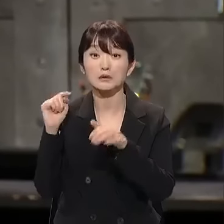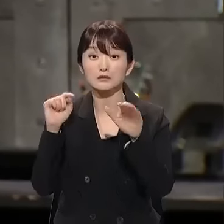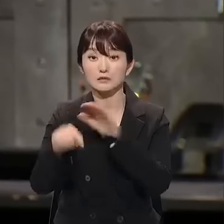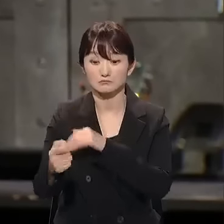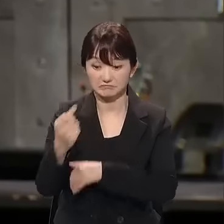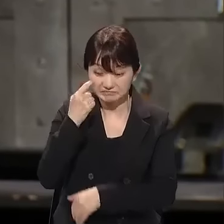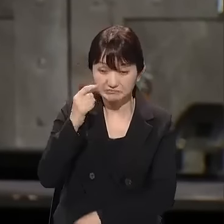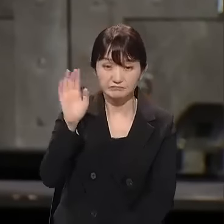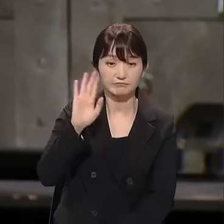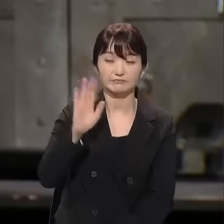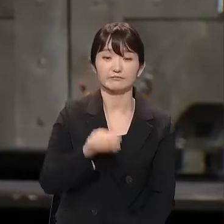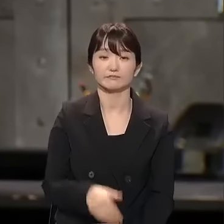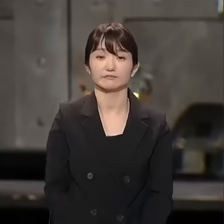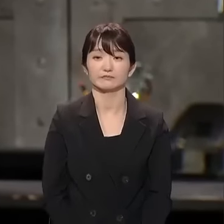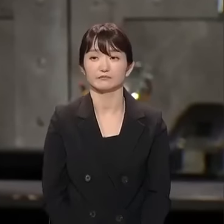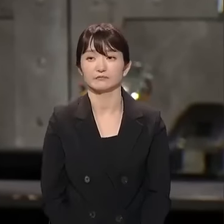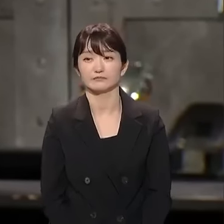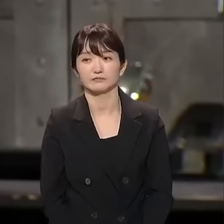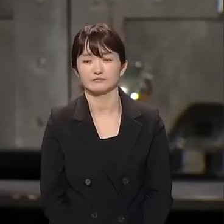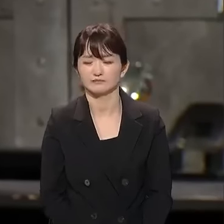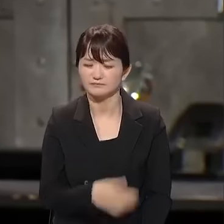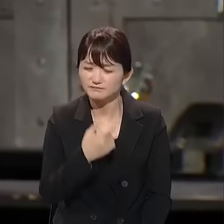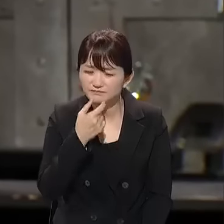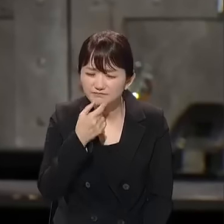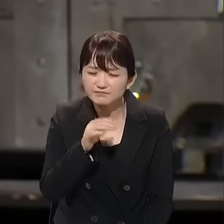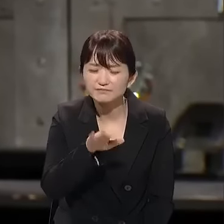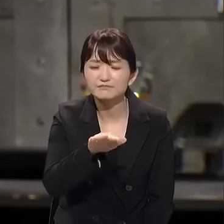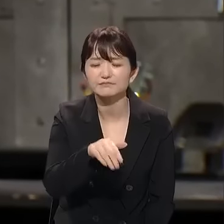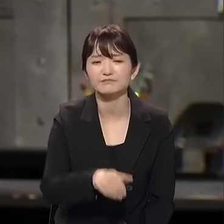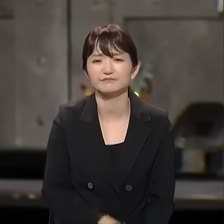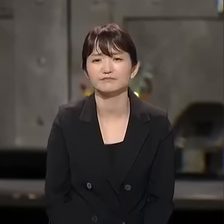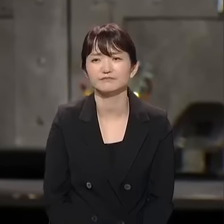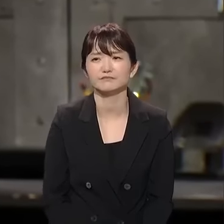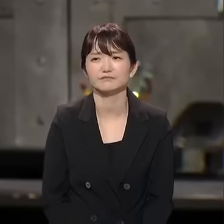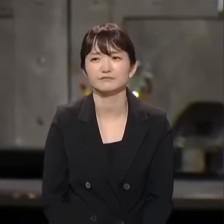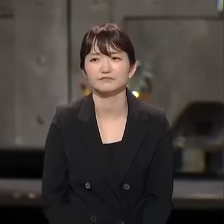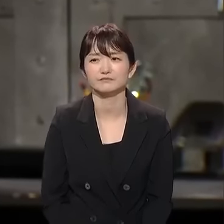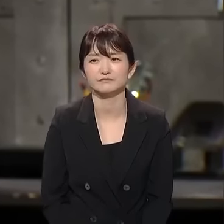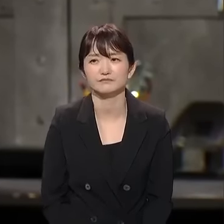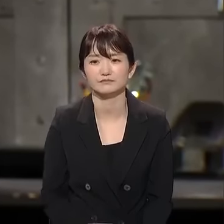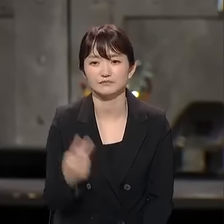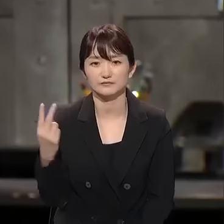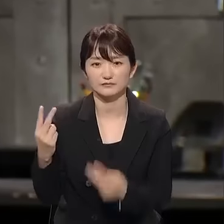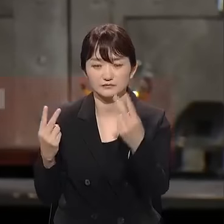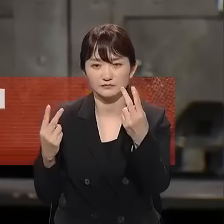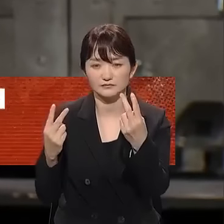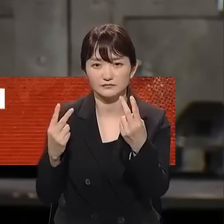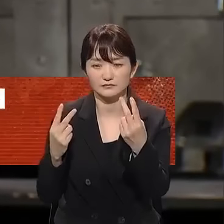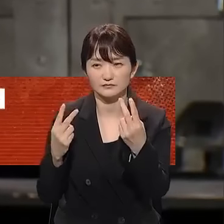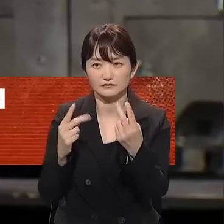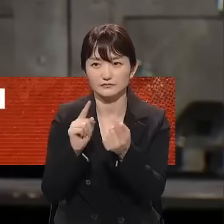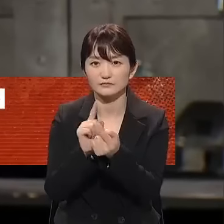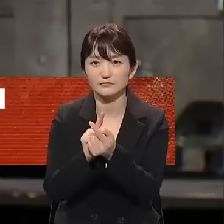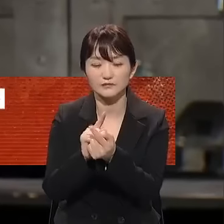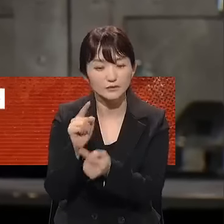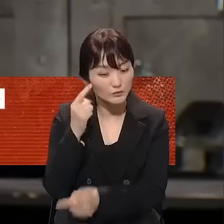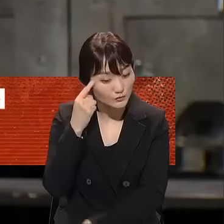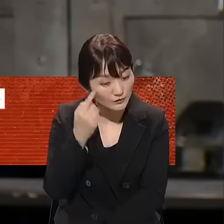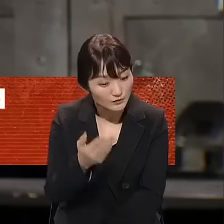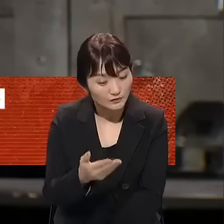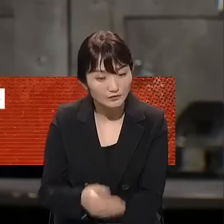걸렸다고 얘기를 했고요 그게 싫으시면 형님 우리 2대 현택 할래요 이렇게 얘기를 했대요 너무